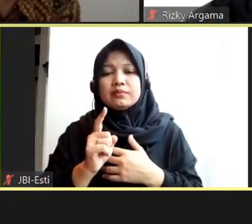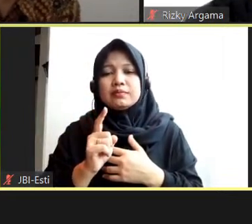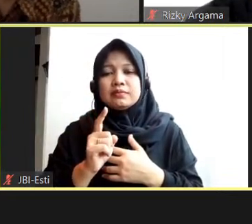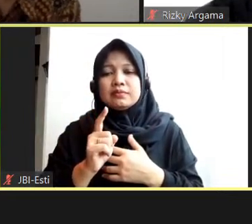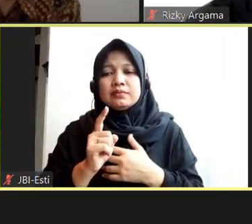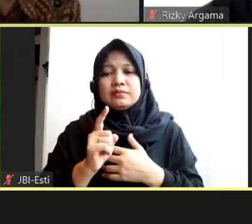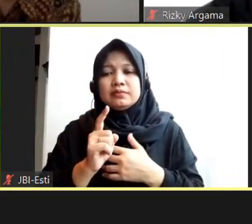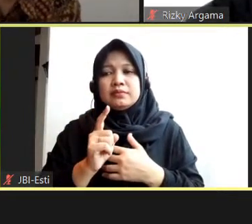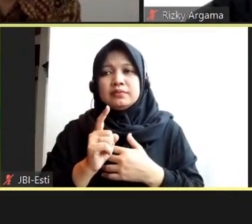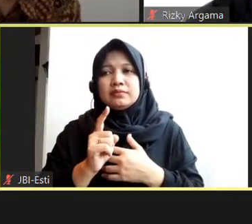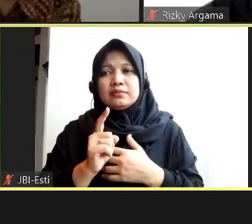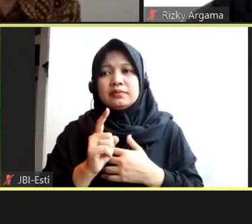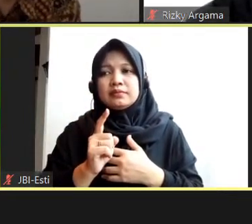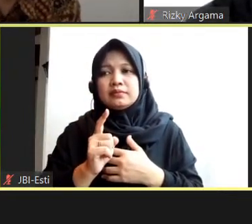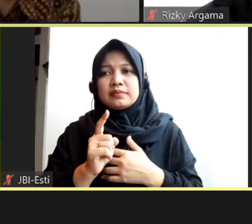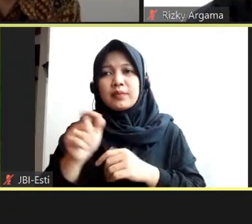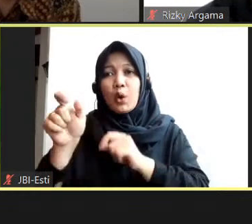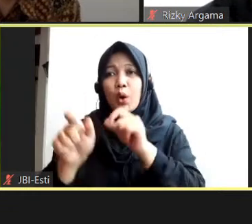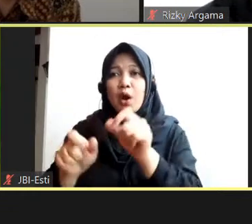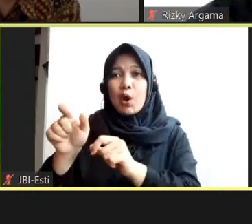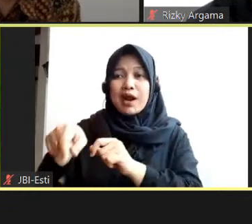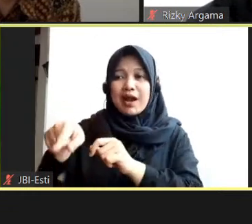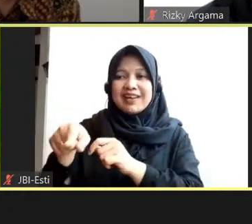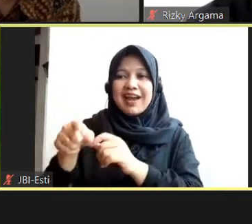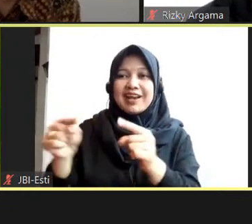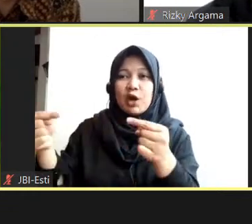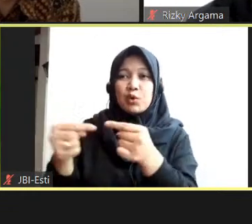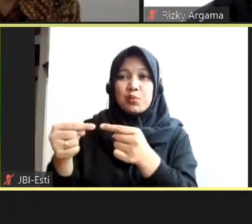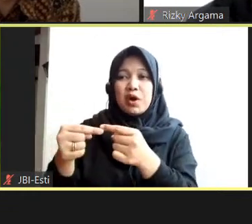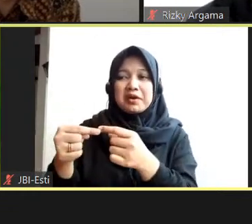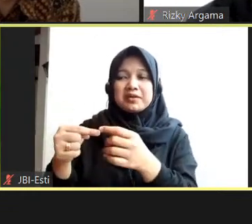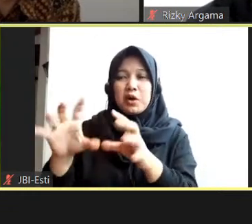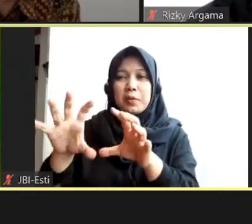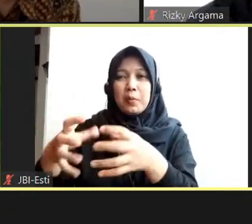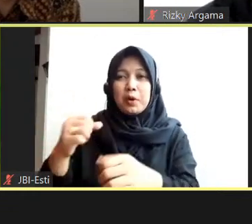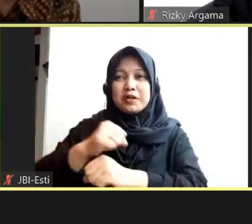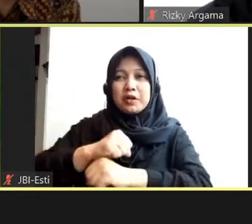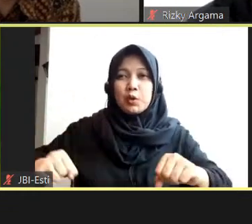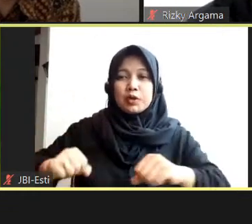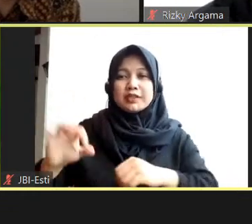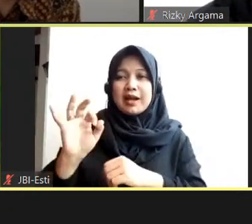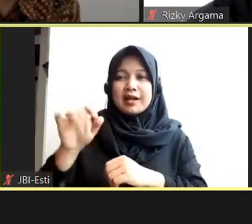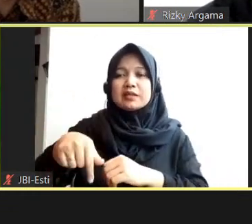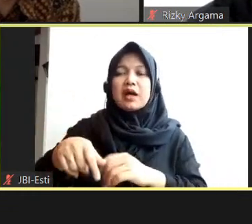mereka yang jauh dari kekuasaan sekarang menjadi lebih banyak, justru